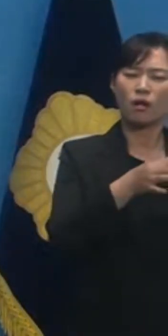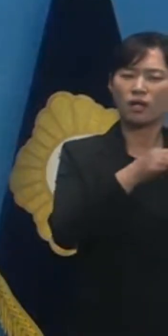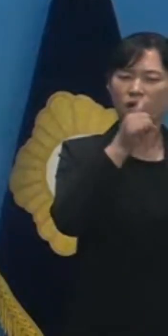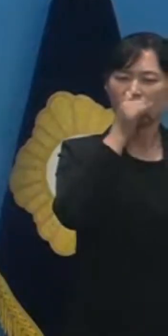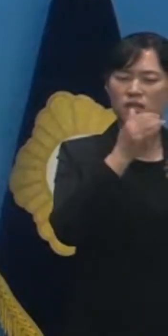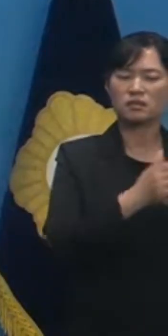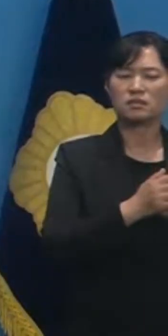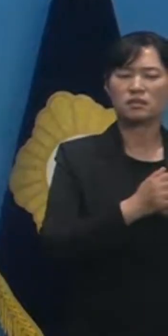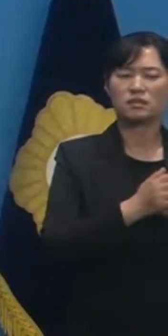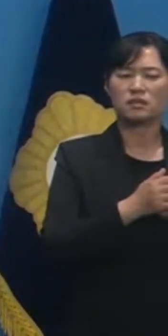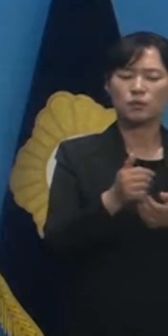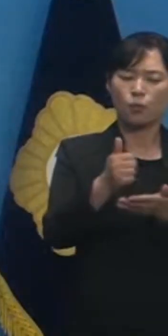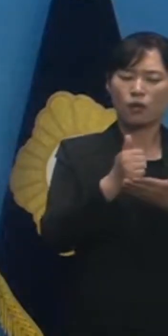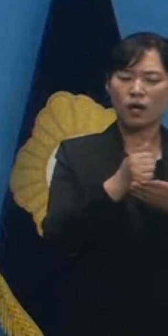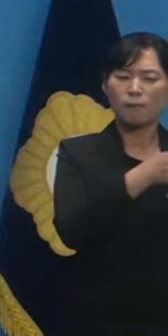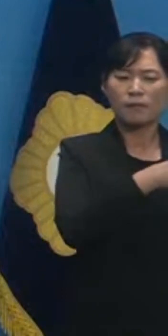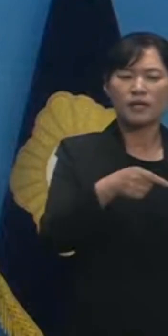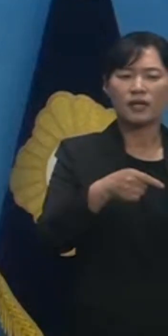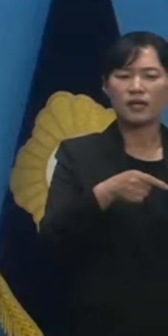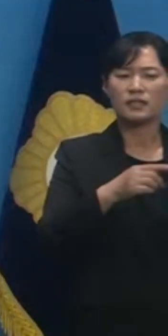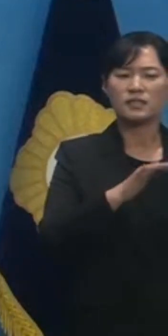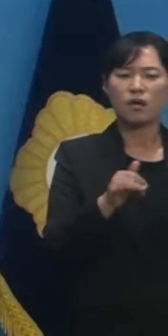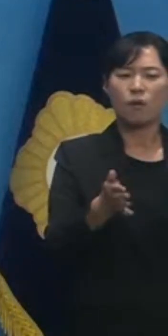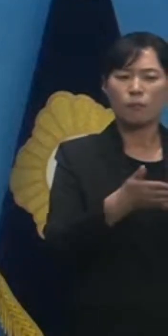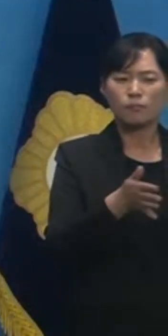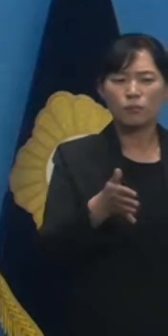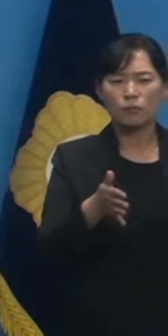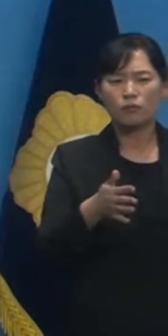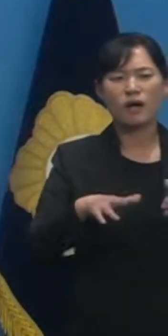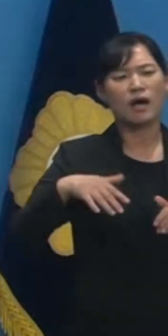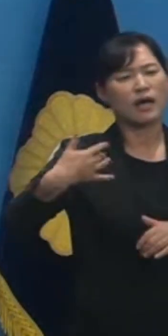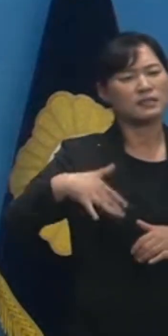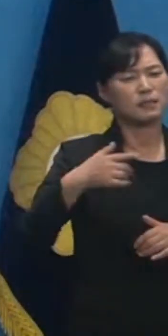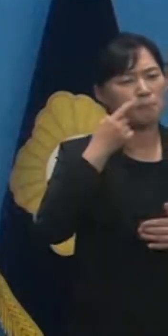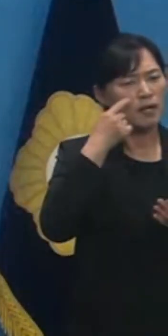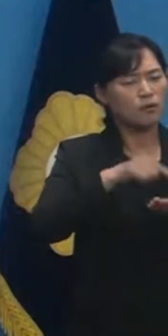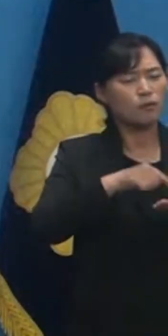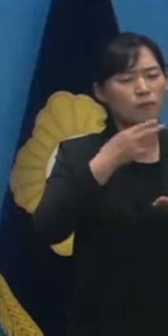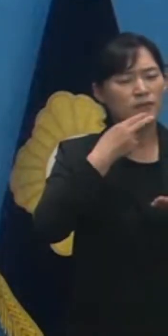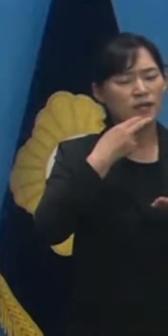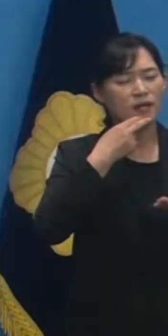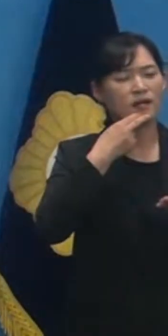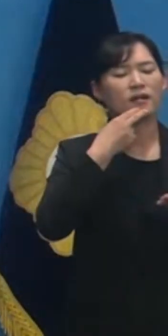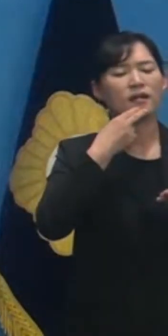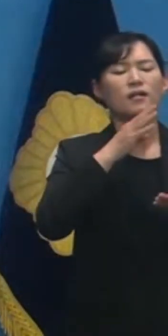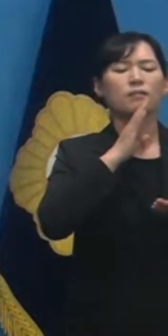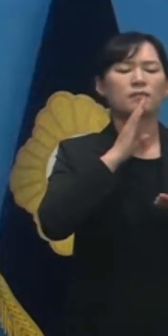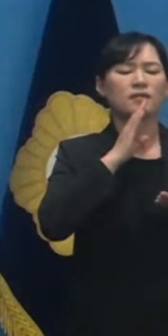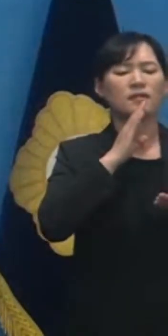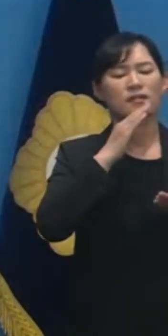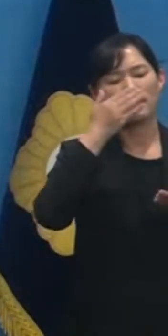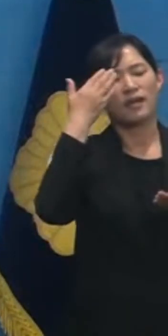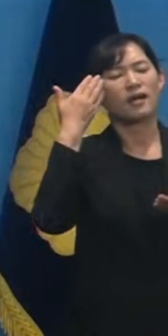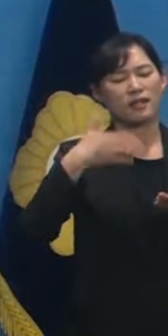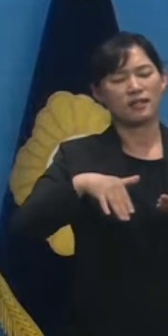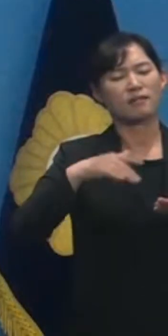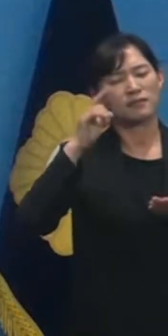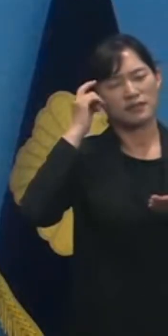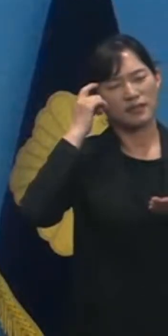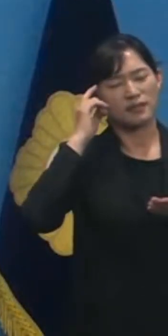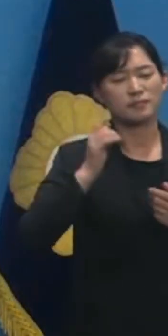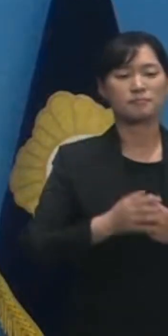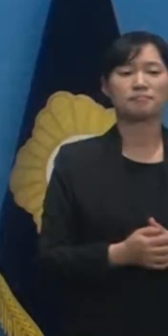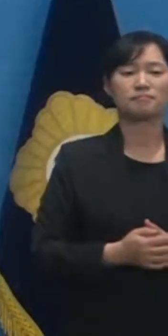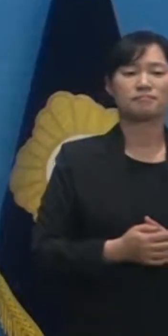관련한 고객 피해 사례가 없다는 점은 아직까지 발견되지 않았다는 점은 그나마 불행 중 다행이라고